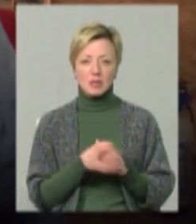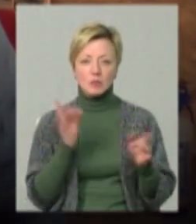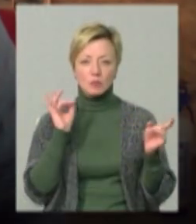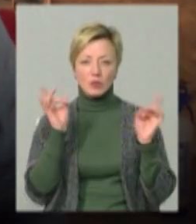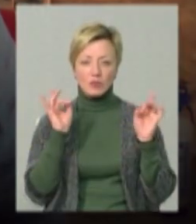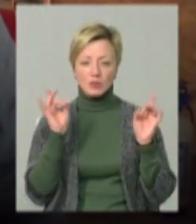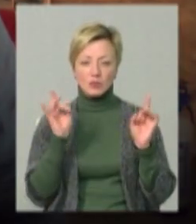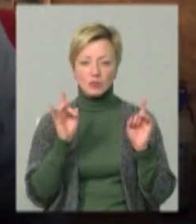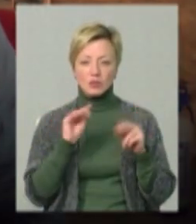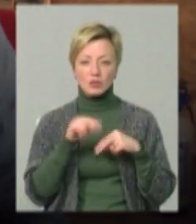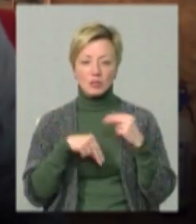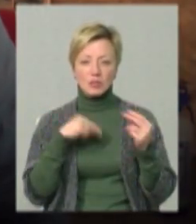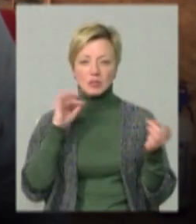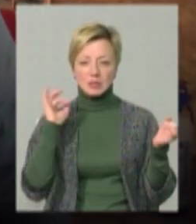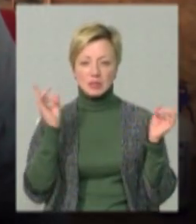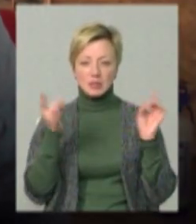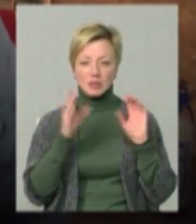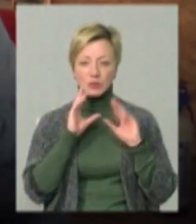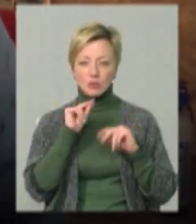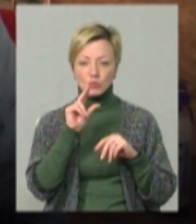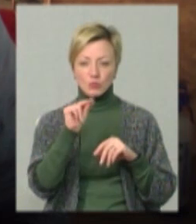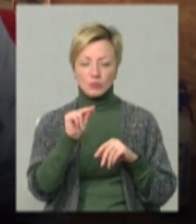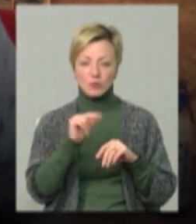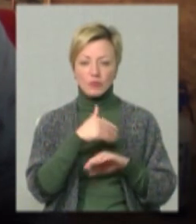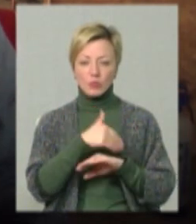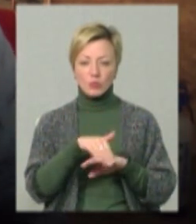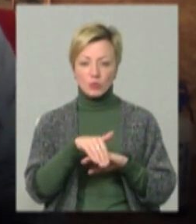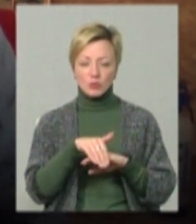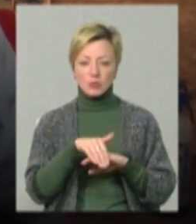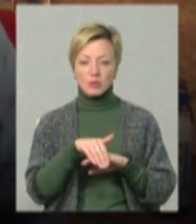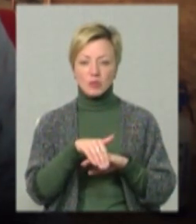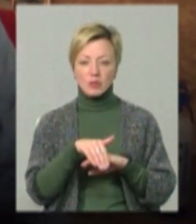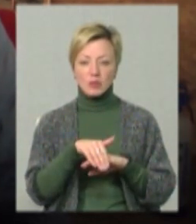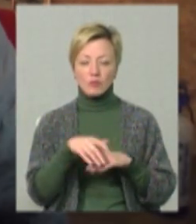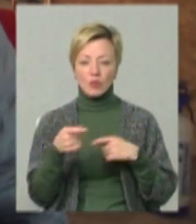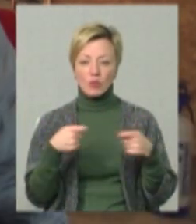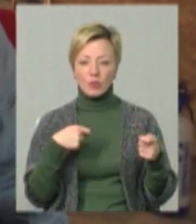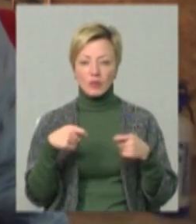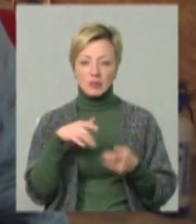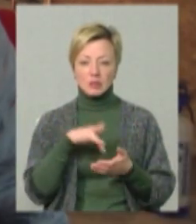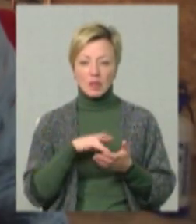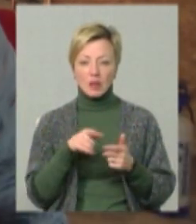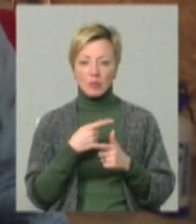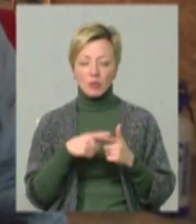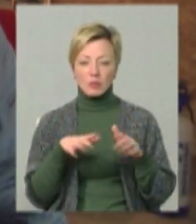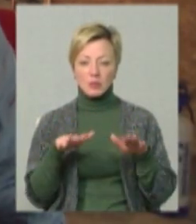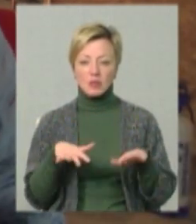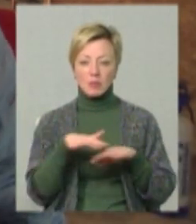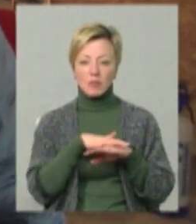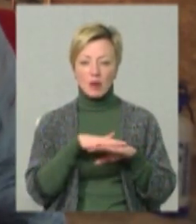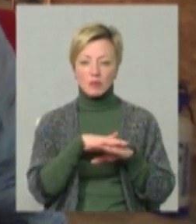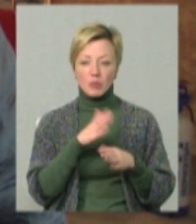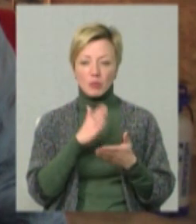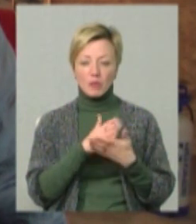йде через сирени, гучномовці вуличні, об'єктові, які є в торгових центрах або в місцях з масовим